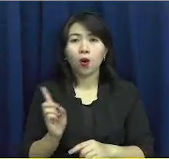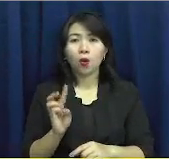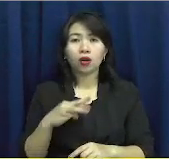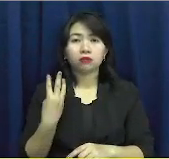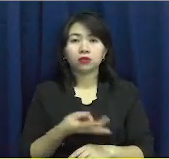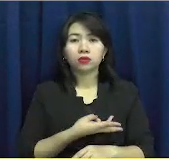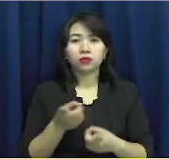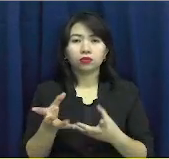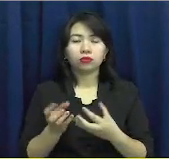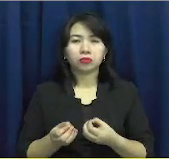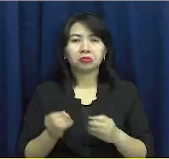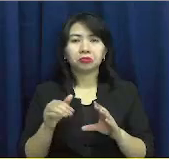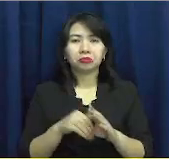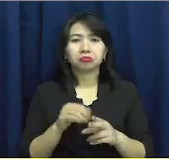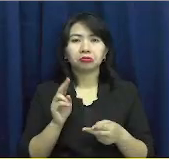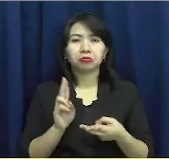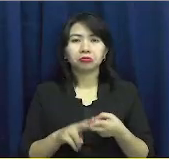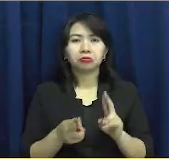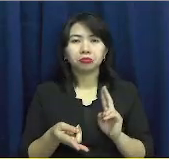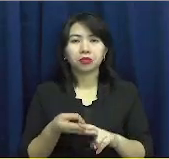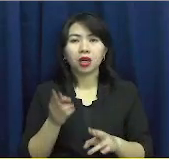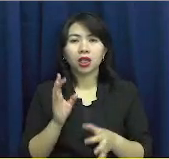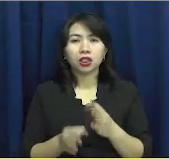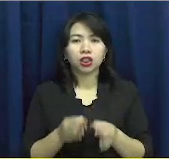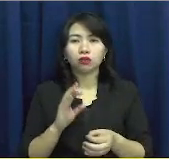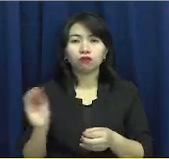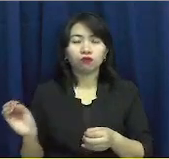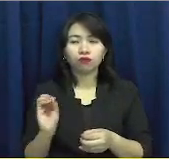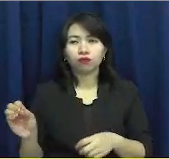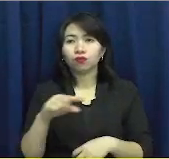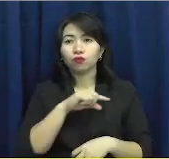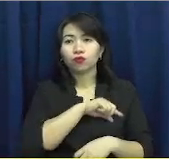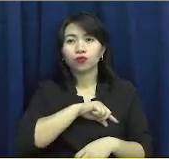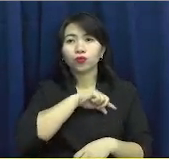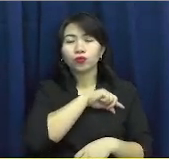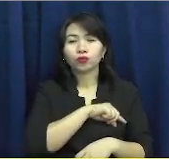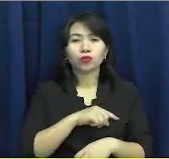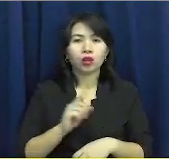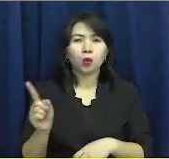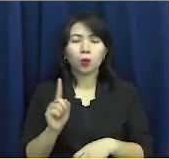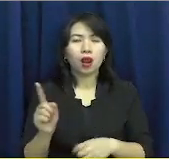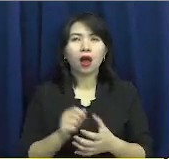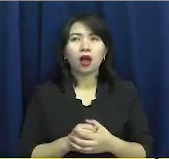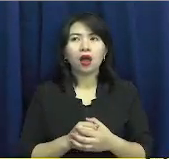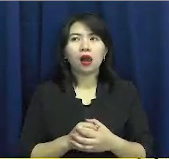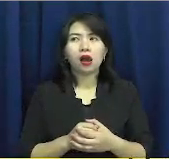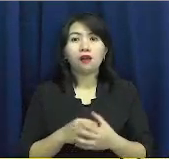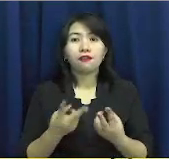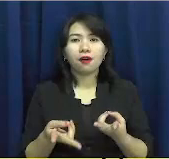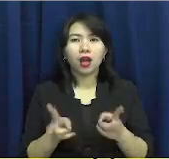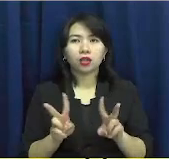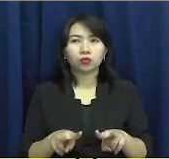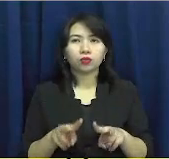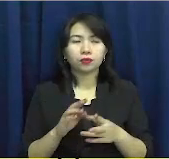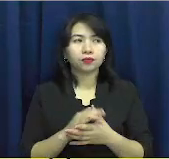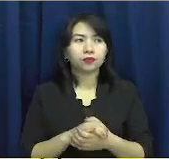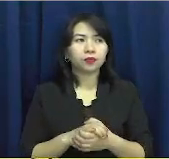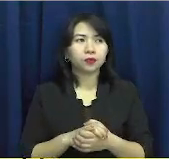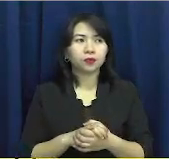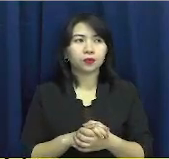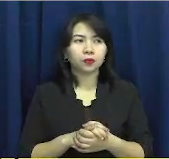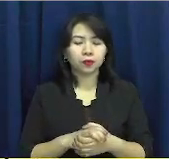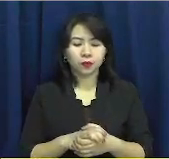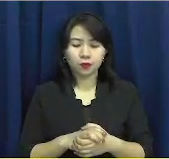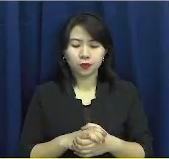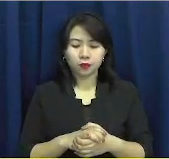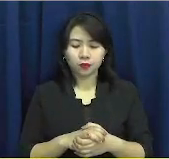quantity kung wala namang quality. You see, that's a very common, that's a very, may sumasagit sa tayo ng konti sa